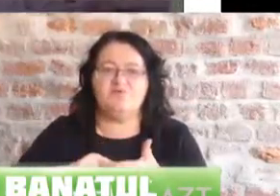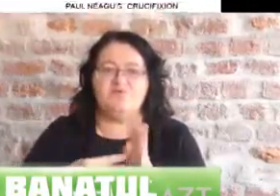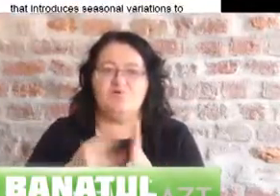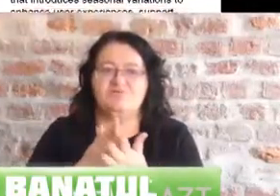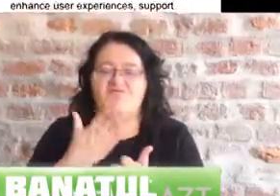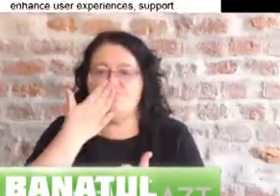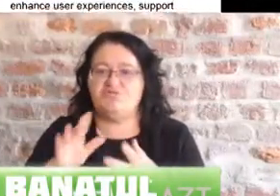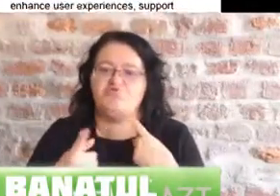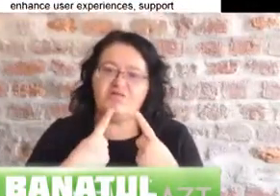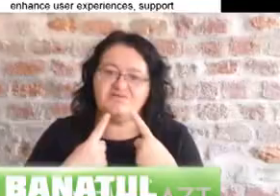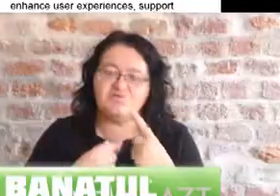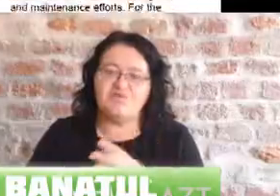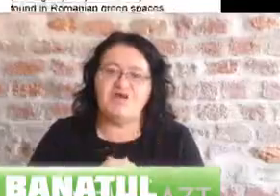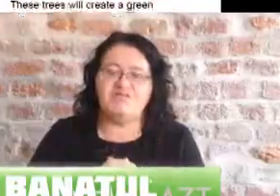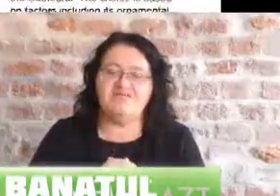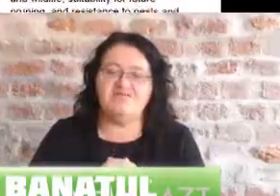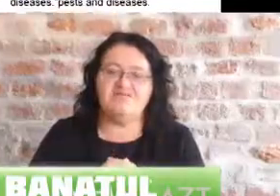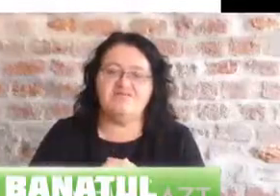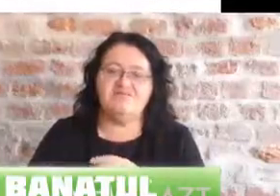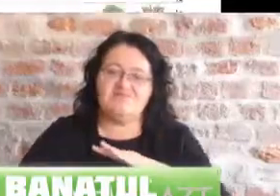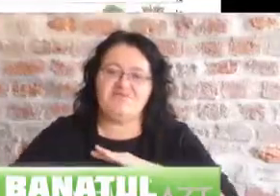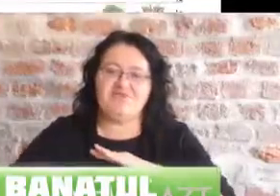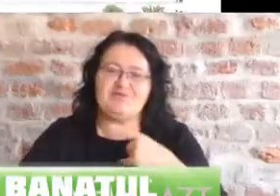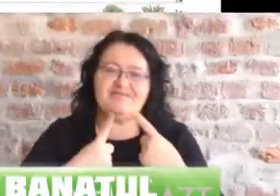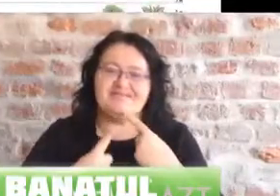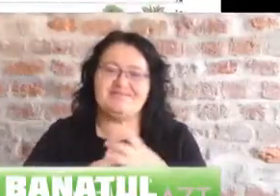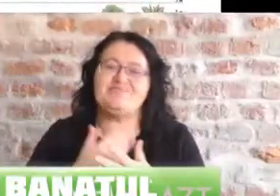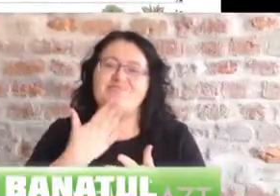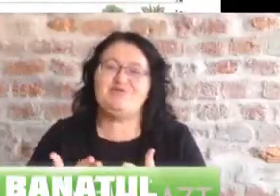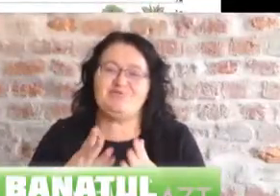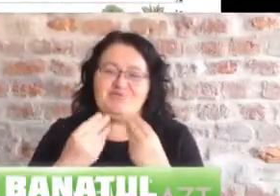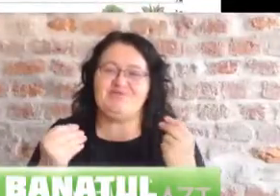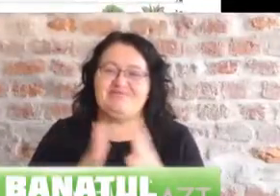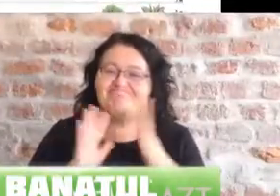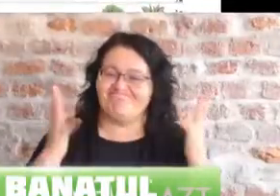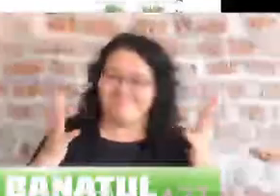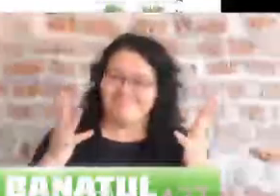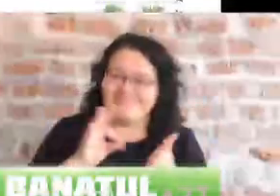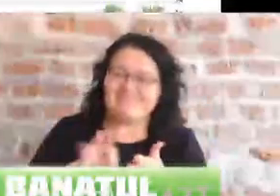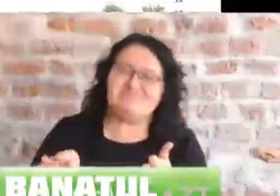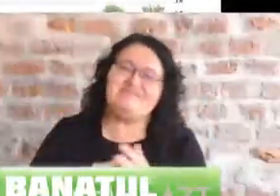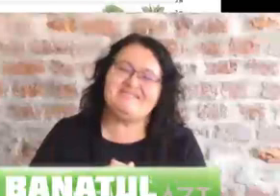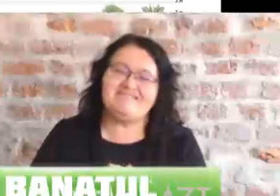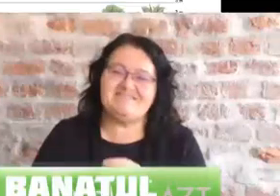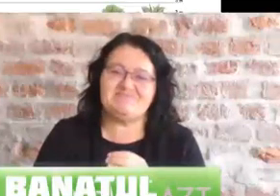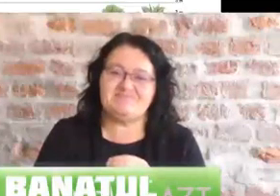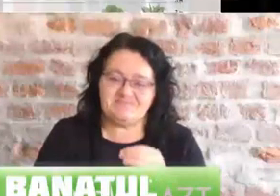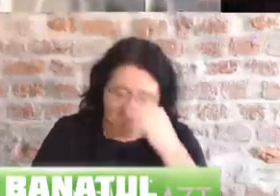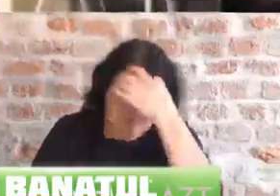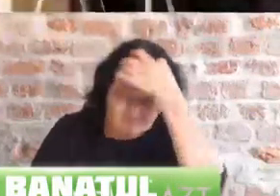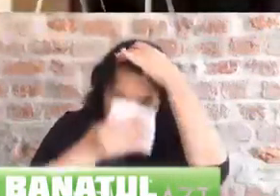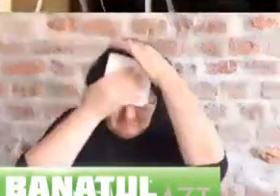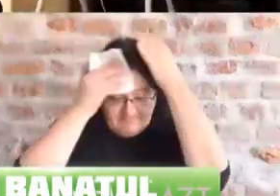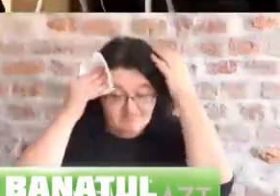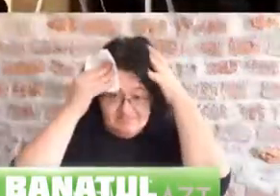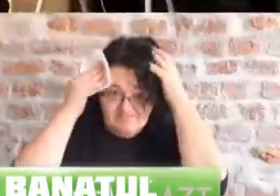deja discutată. Cam atât. Mulțumim mult. Felicitări! Pepe! Lasă-mi